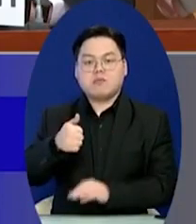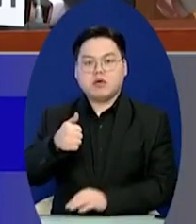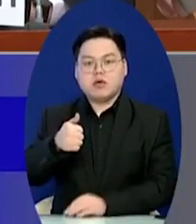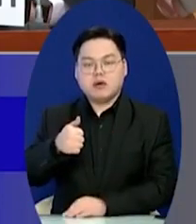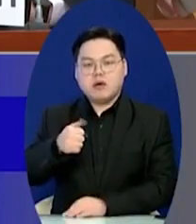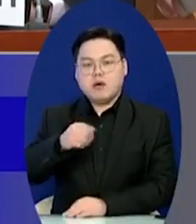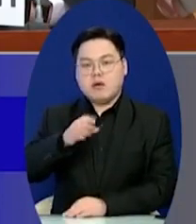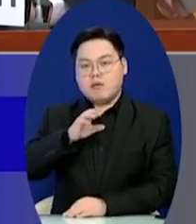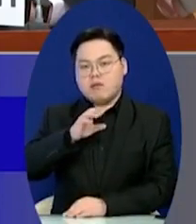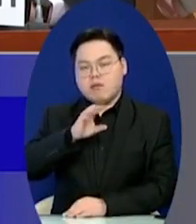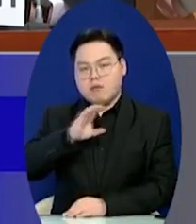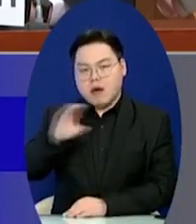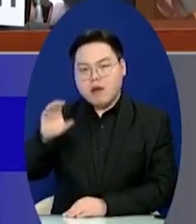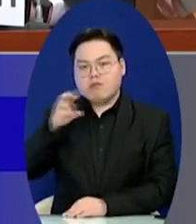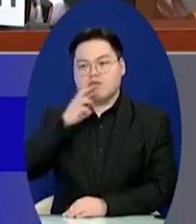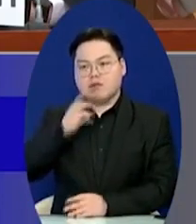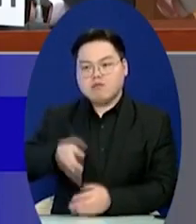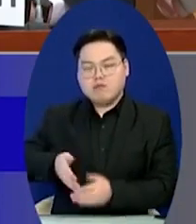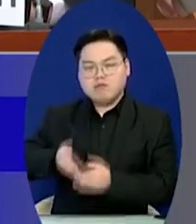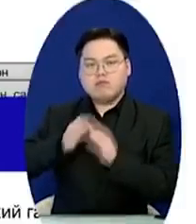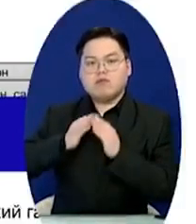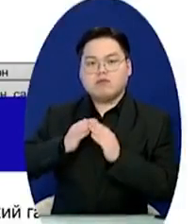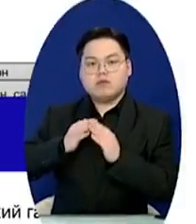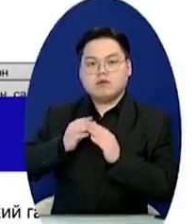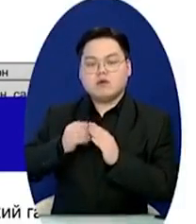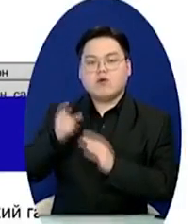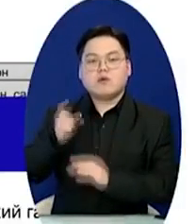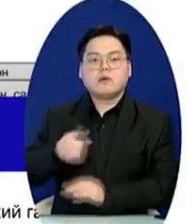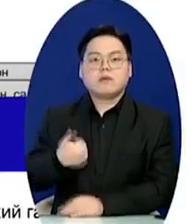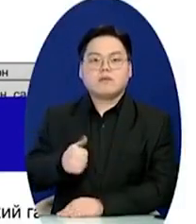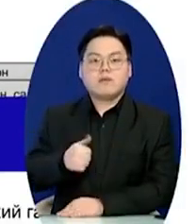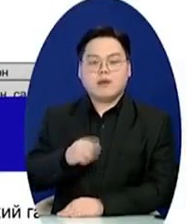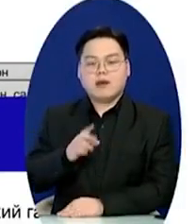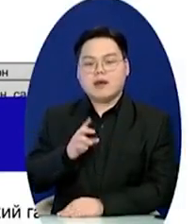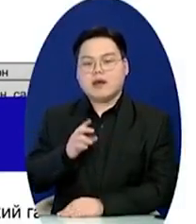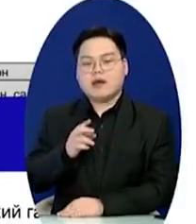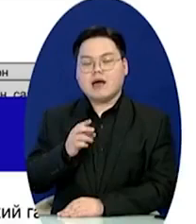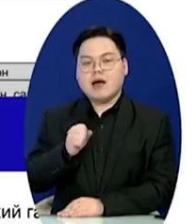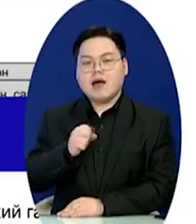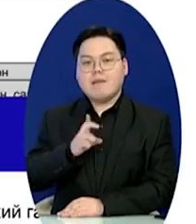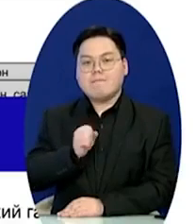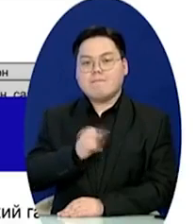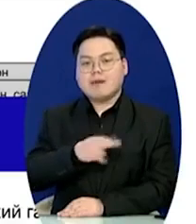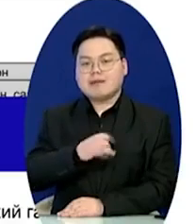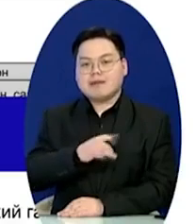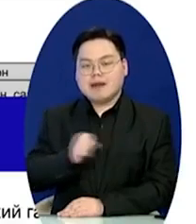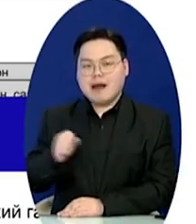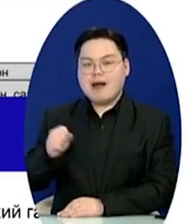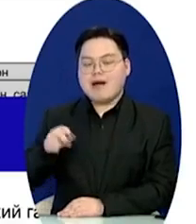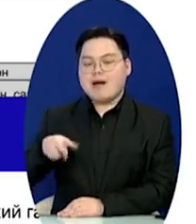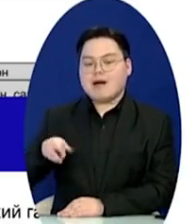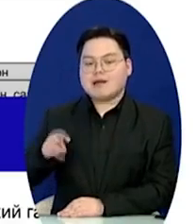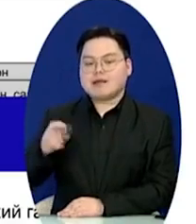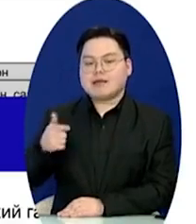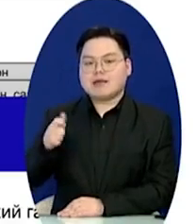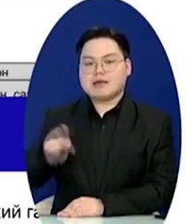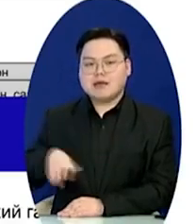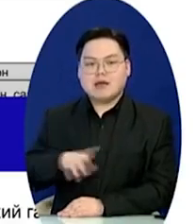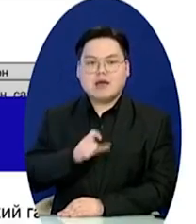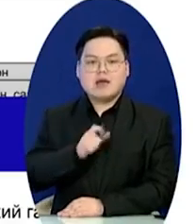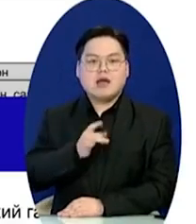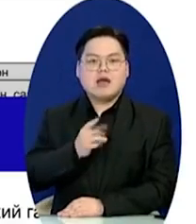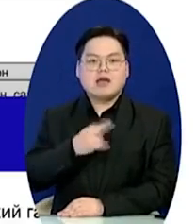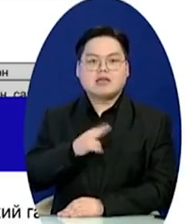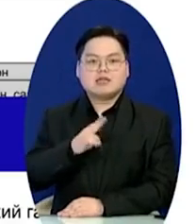хуулийн этгээд үүсгэн байгуулагчийн мэдээлэл гэдэг дээр Самбуугийн Бадраа, Шарав Дөржийн Алтан Гэрэл, Содном Зөндөө Эрдэнэ,